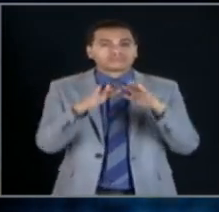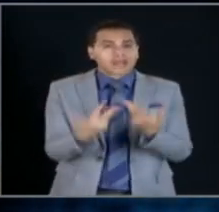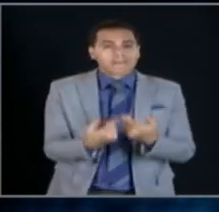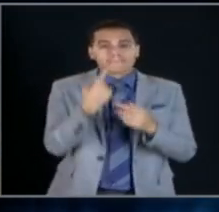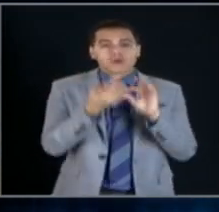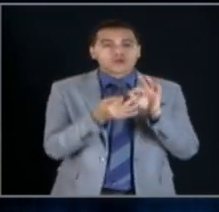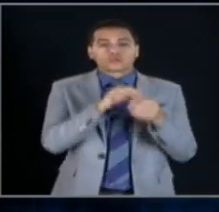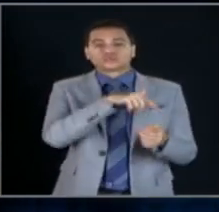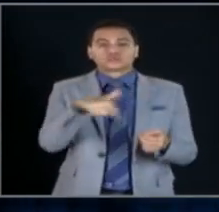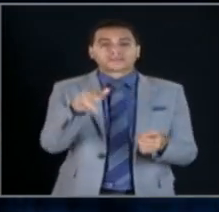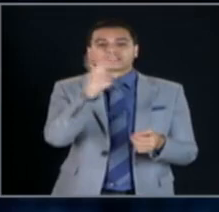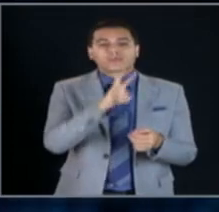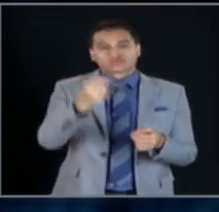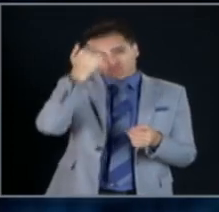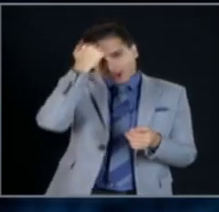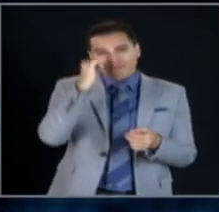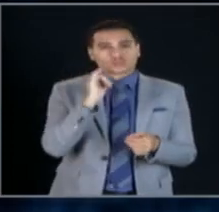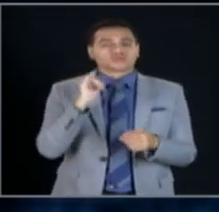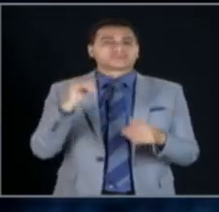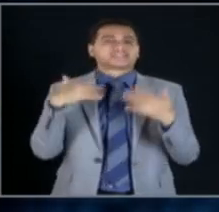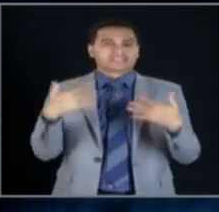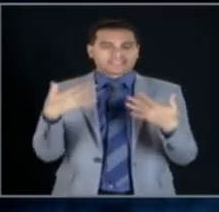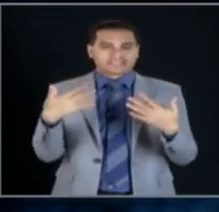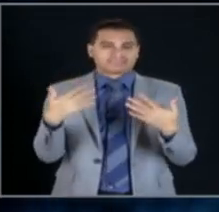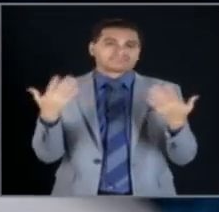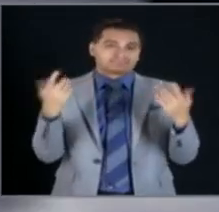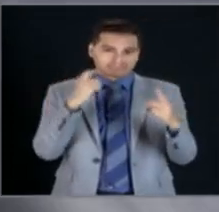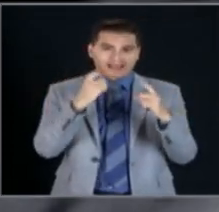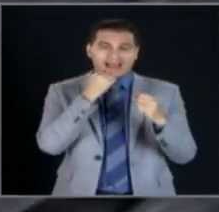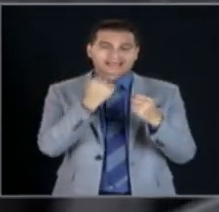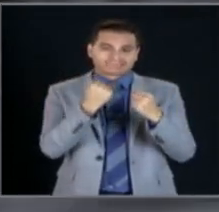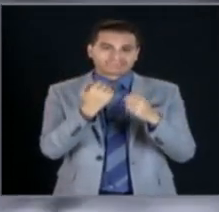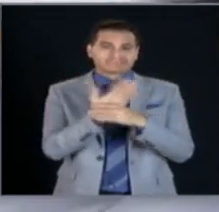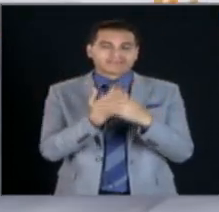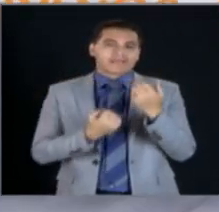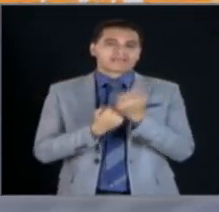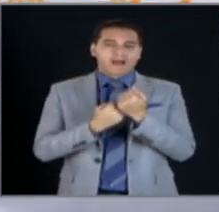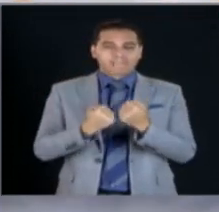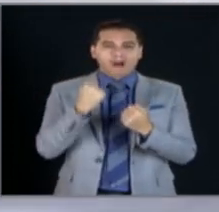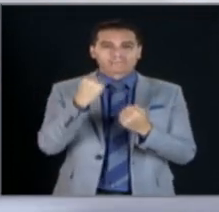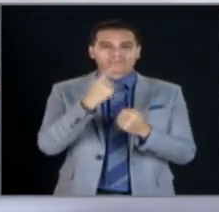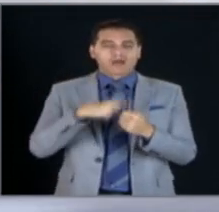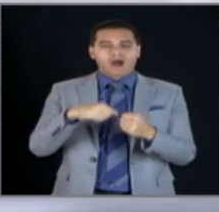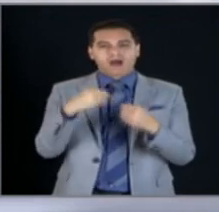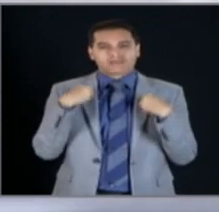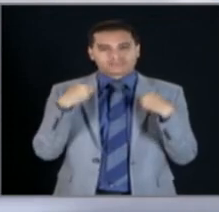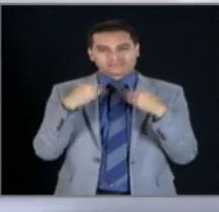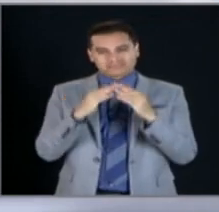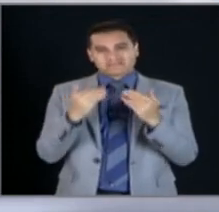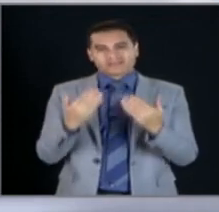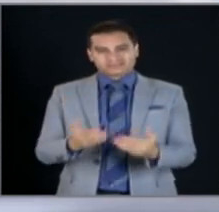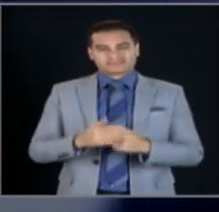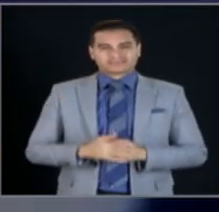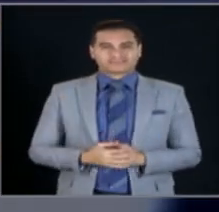مليون و627,500 جنيه من البنك الاهلي لرعايه ابطال مصر الرياضيين